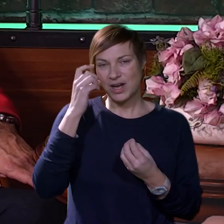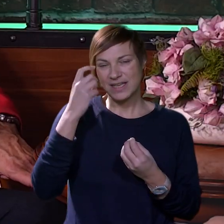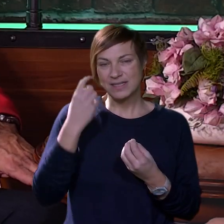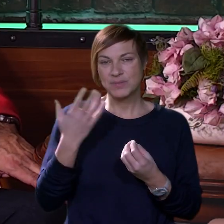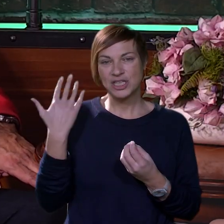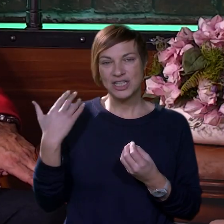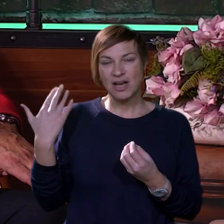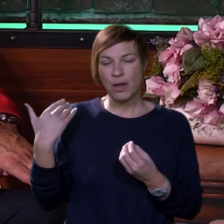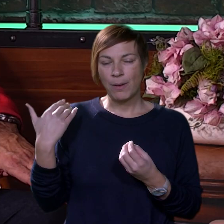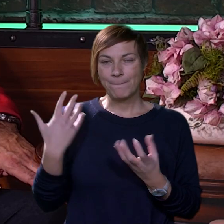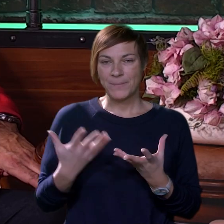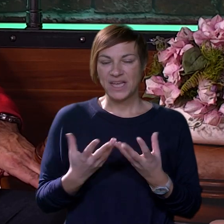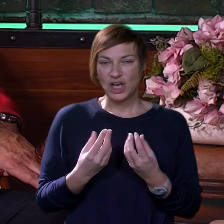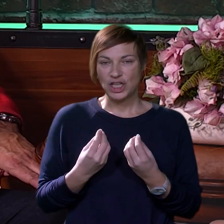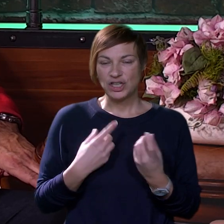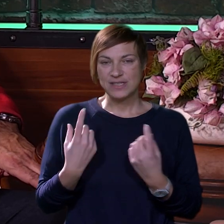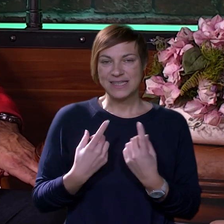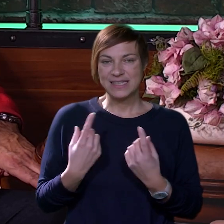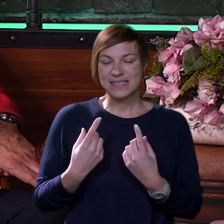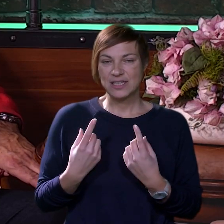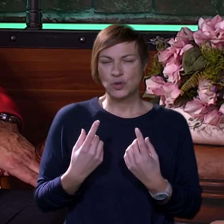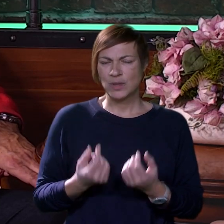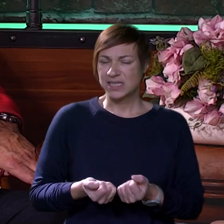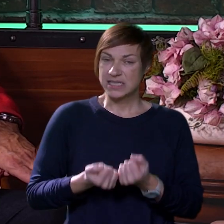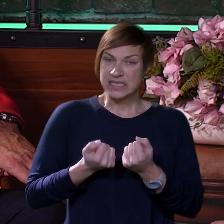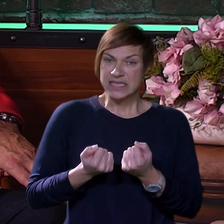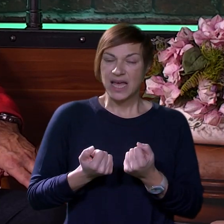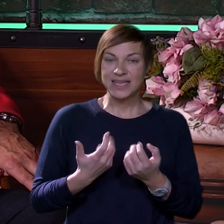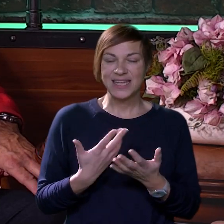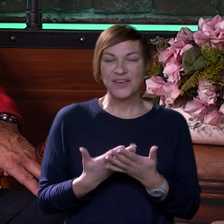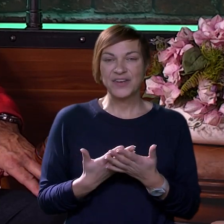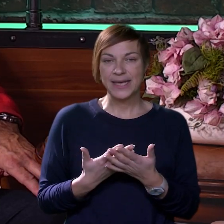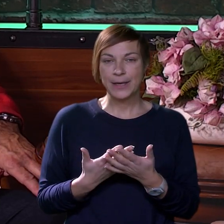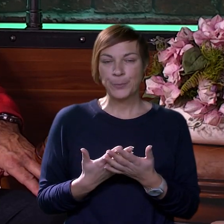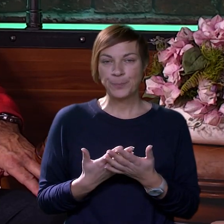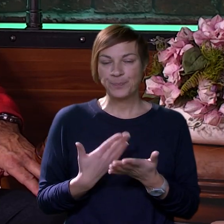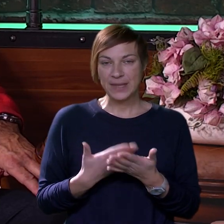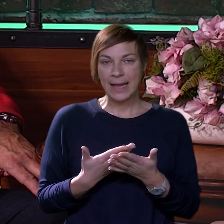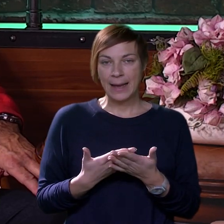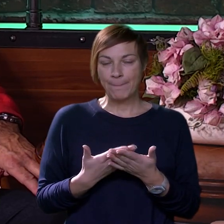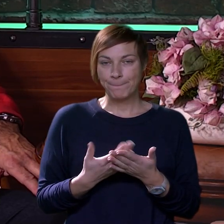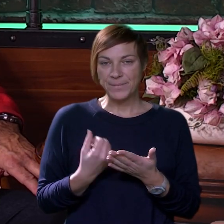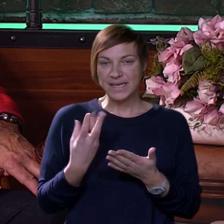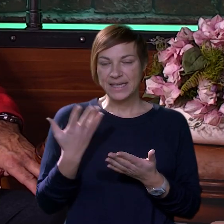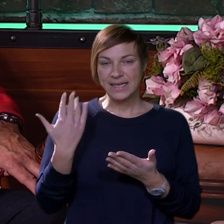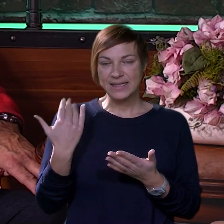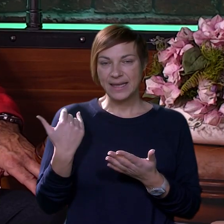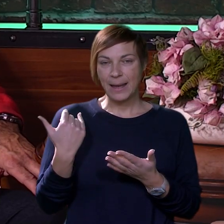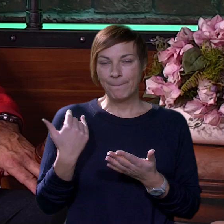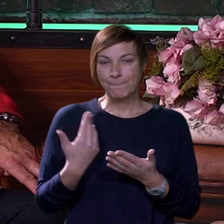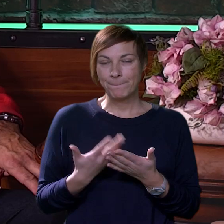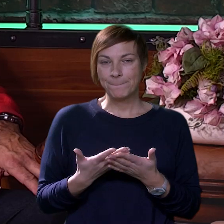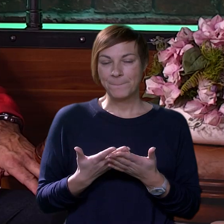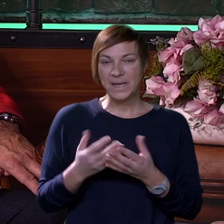ali bilo je dosta tih nekih situacija zahtjevnih. Na primjer, kad